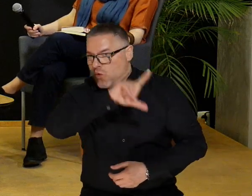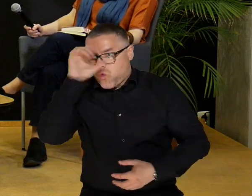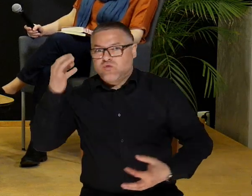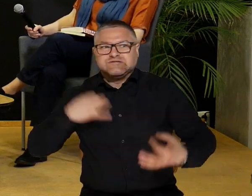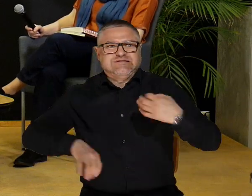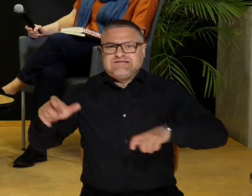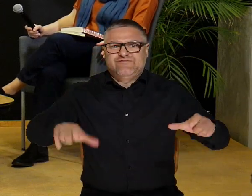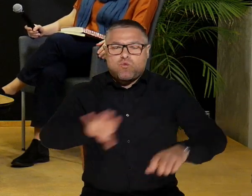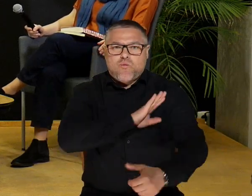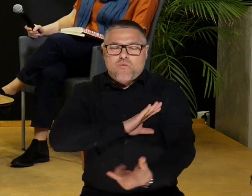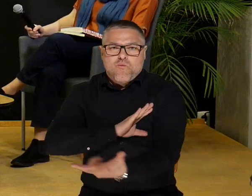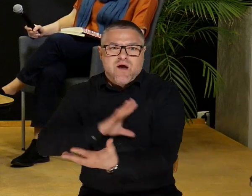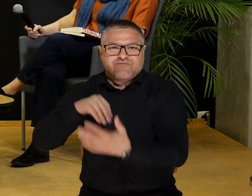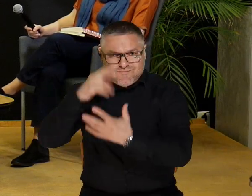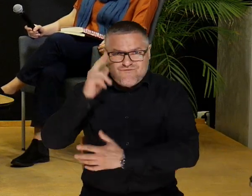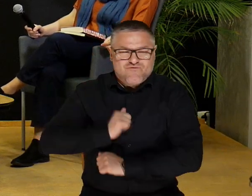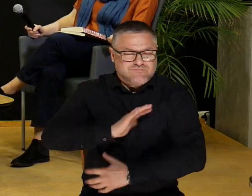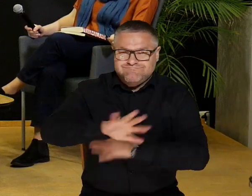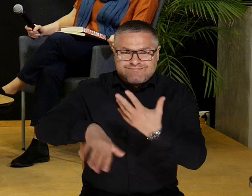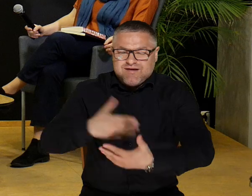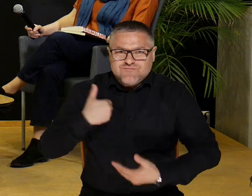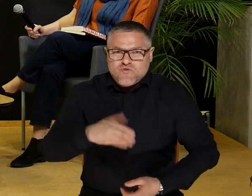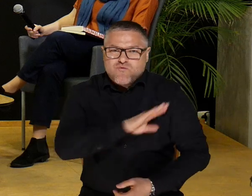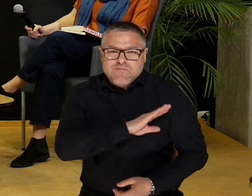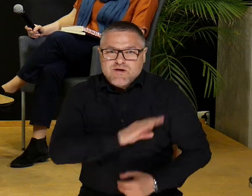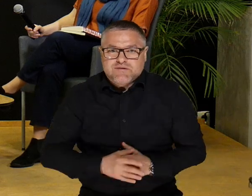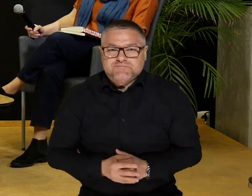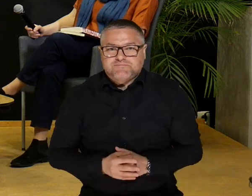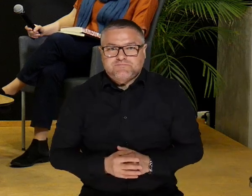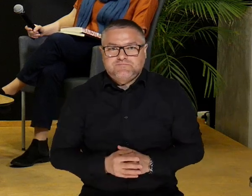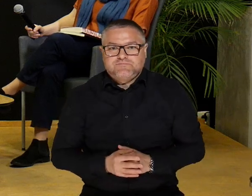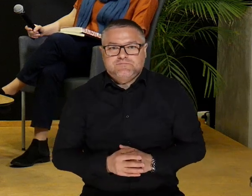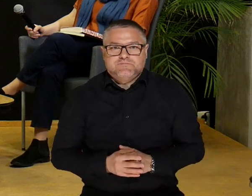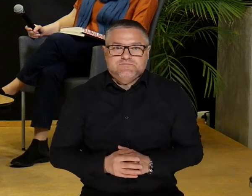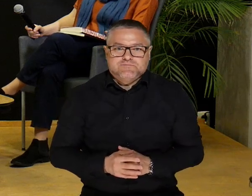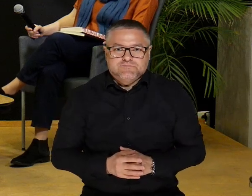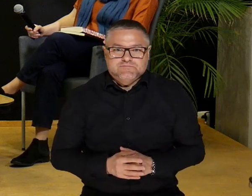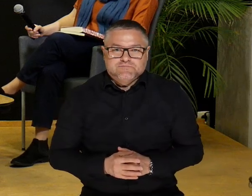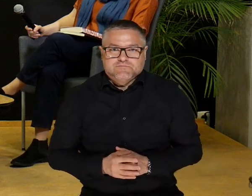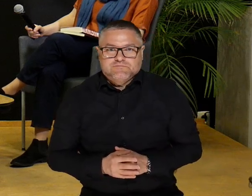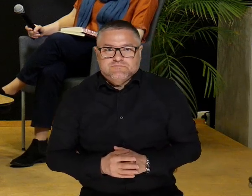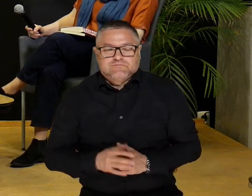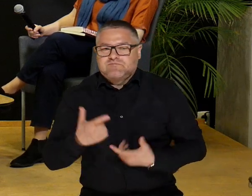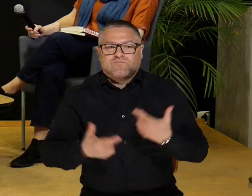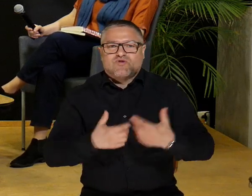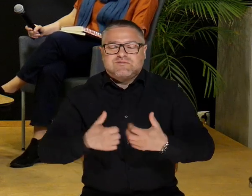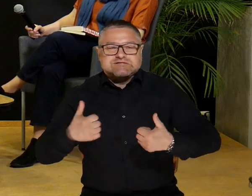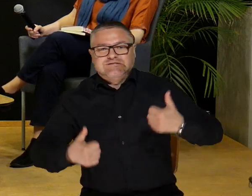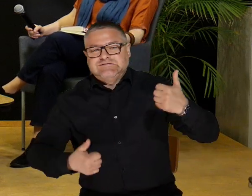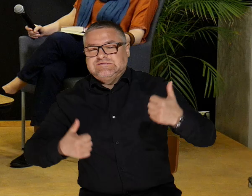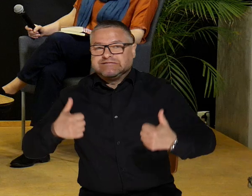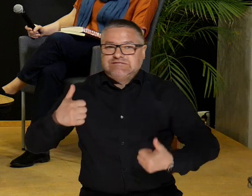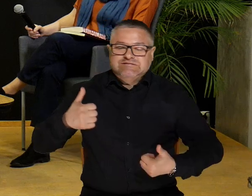cywilna, więc... Tyle, że ci żołnierze też... to wcielani do armii, zwykli ludzie też, nie? Znaczy, no, to lepiej tutaj nie robić jakichś rankingów. Nie, no